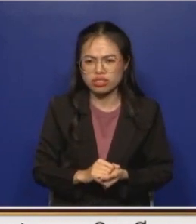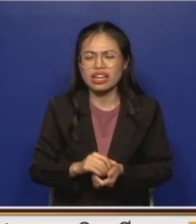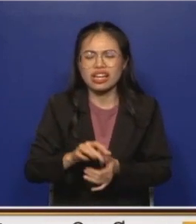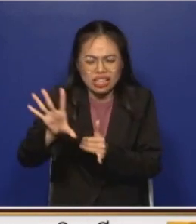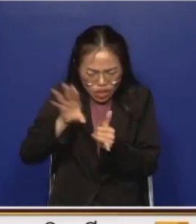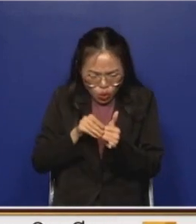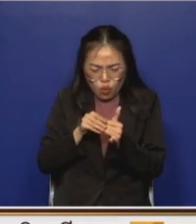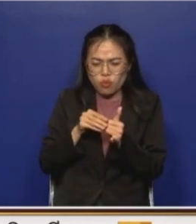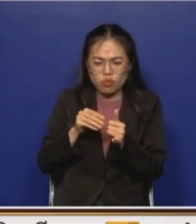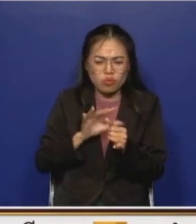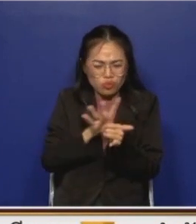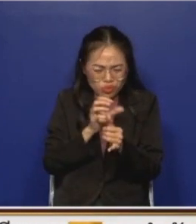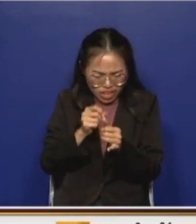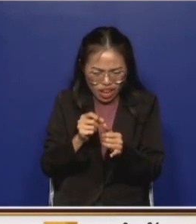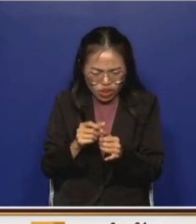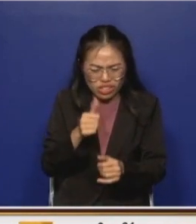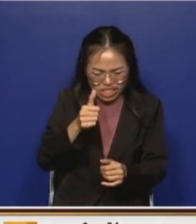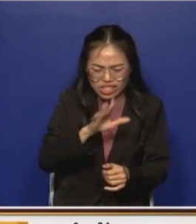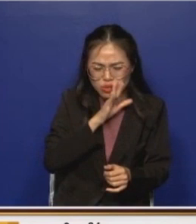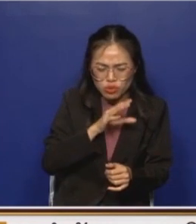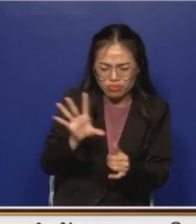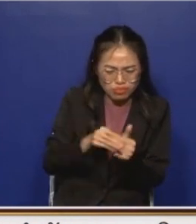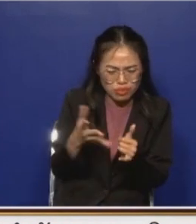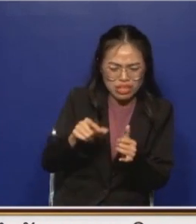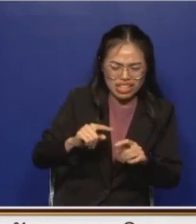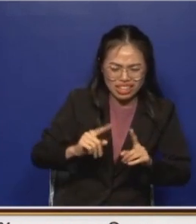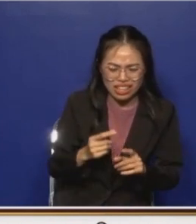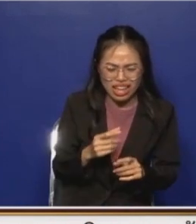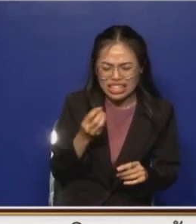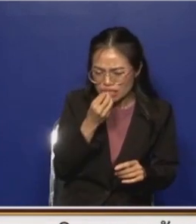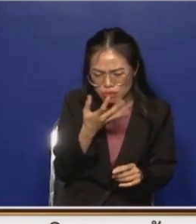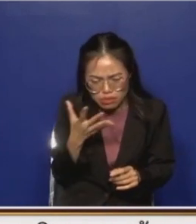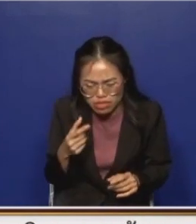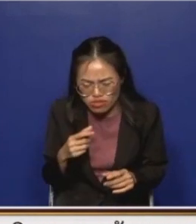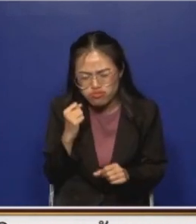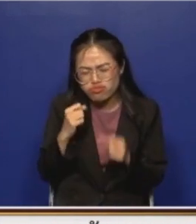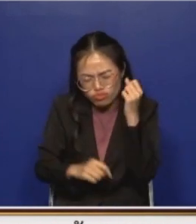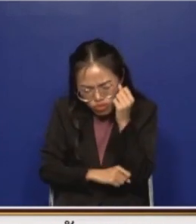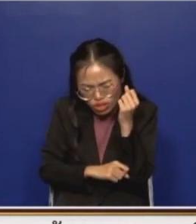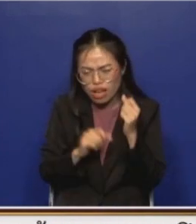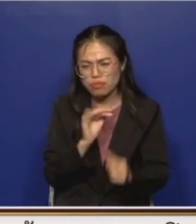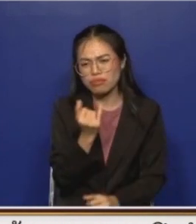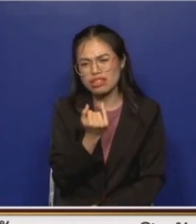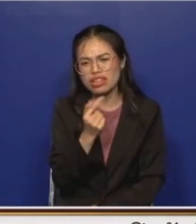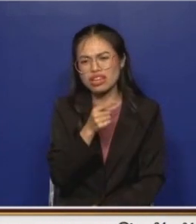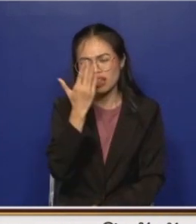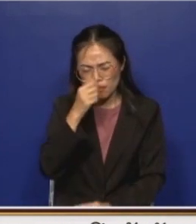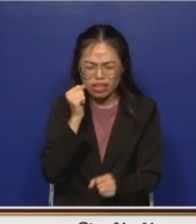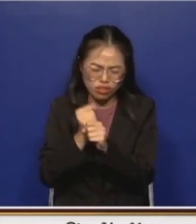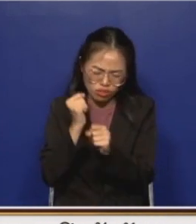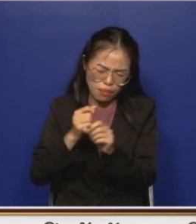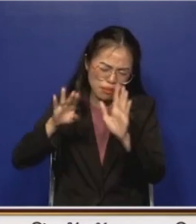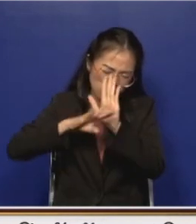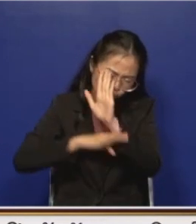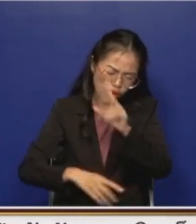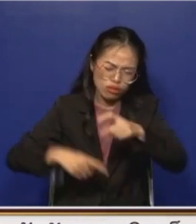ชีฮะเขาไม่ได้ทำแบบเราเขาไม่มีแอปเป๋าตังไม่มีแอปไม่มีแอปพลิเคชันทุกแ